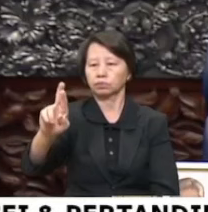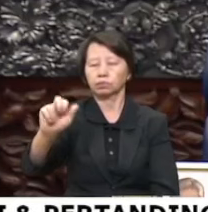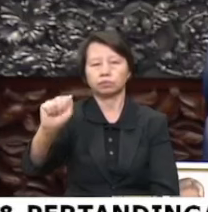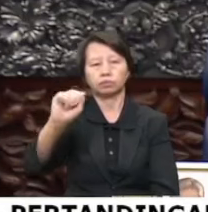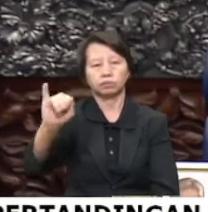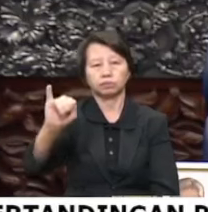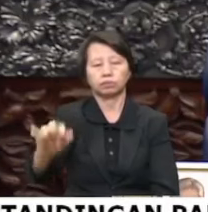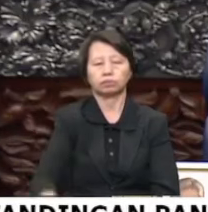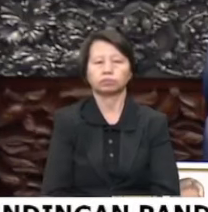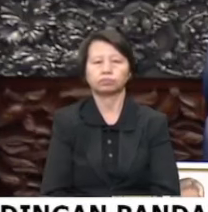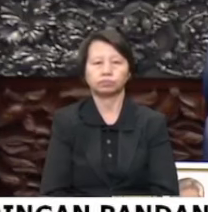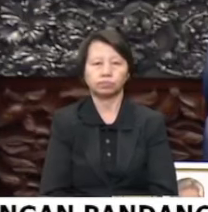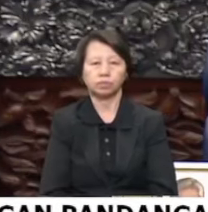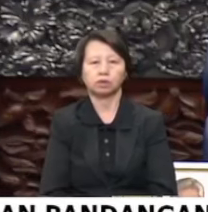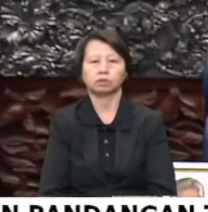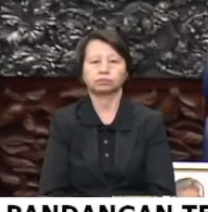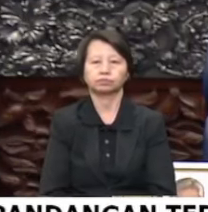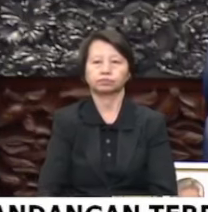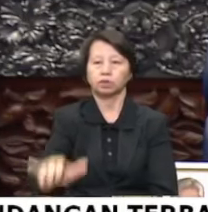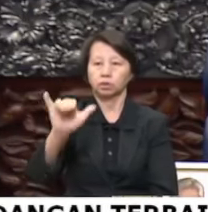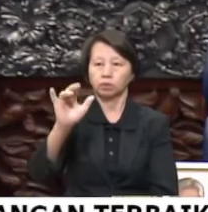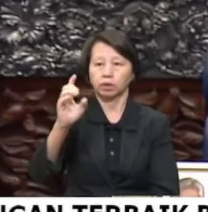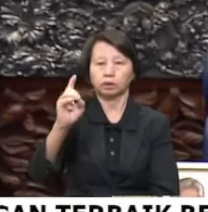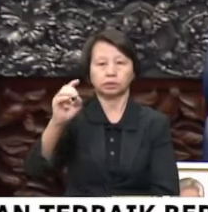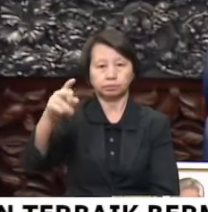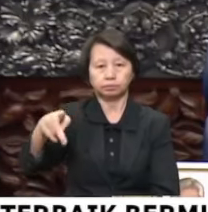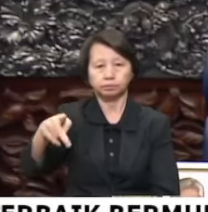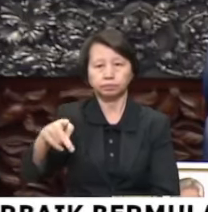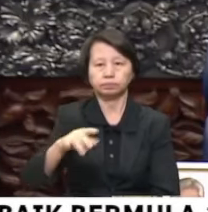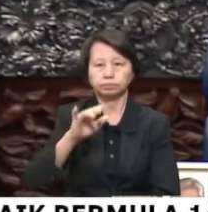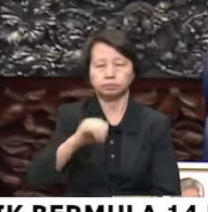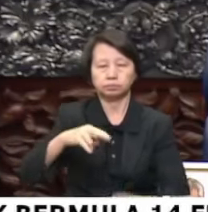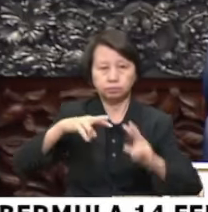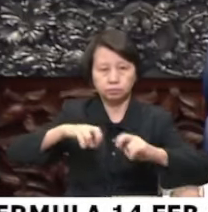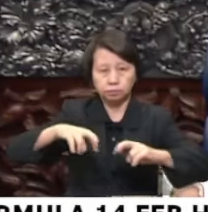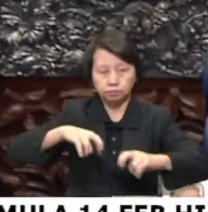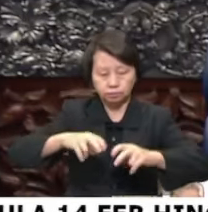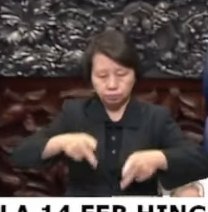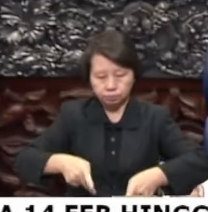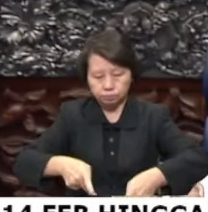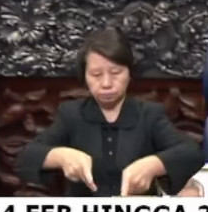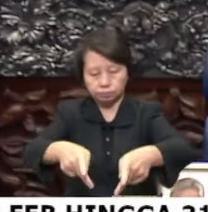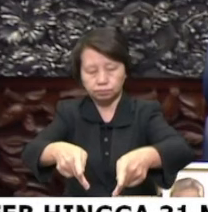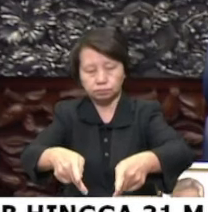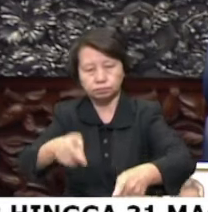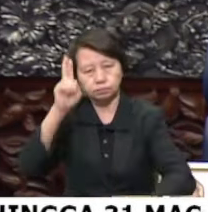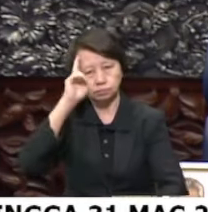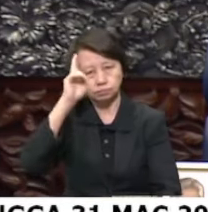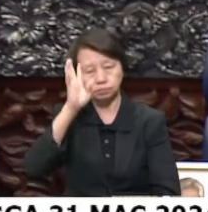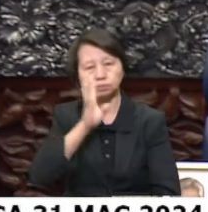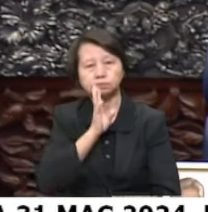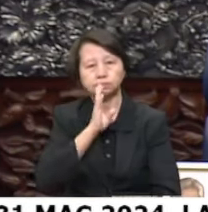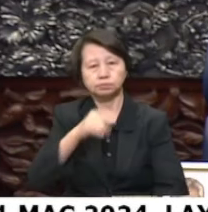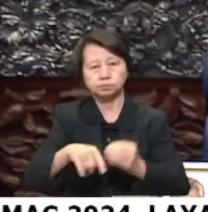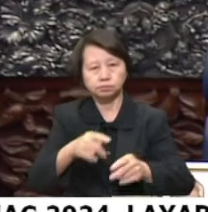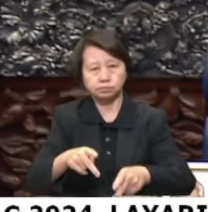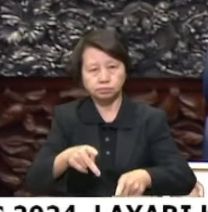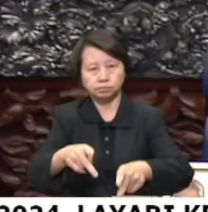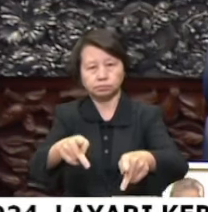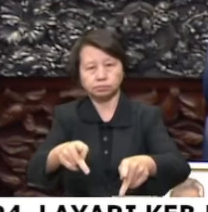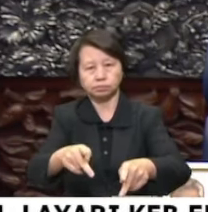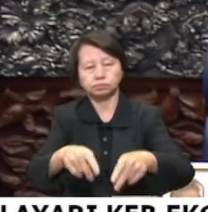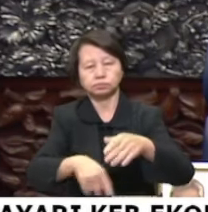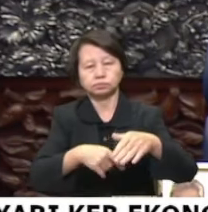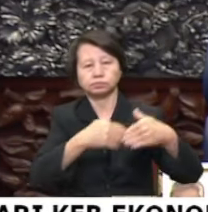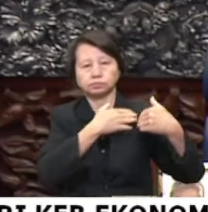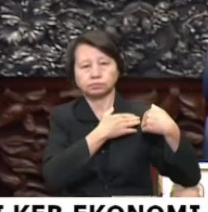Puan Yang Dipertua, kajian semula berkaitan dengan peparitan, seperti mana saya katakan tadi, kalau peparitan di bawah bidang kuasa